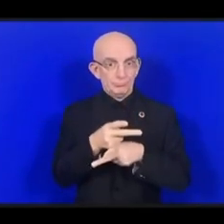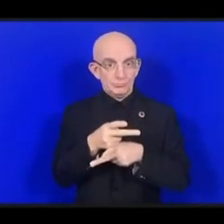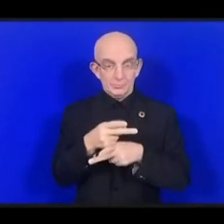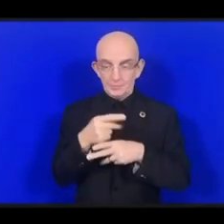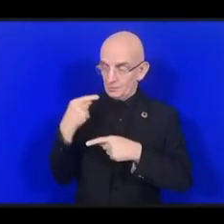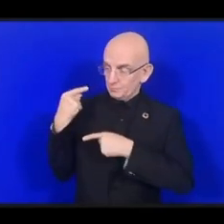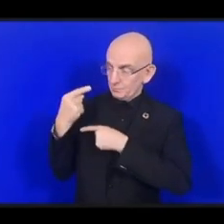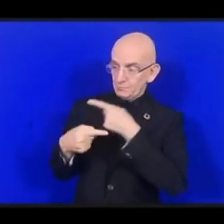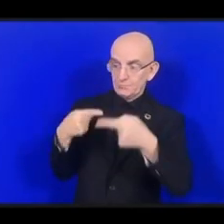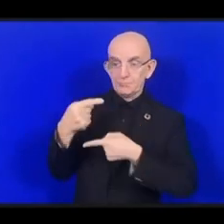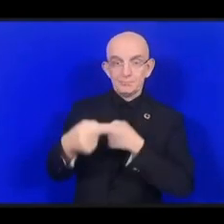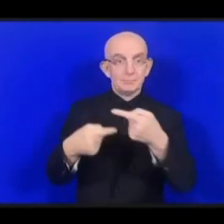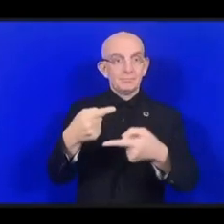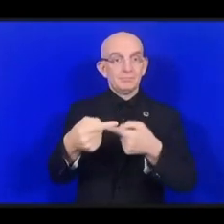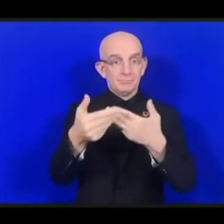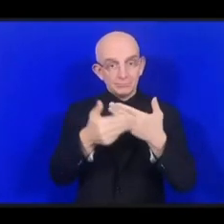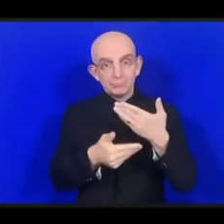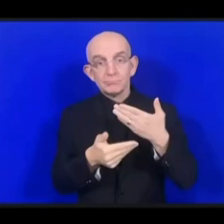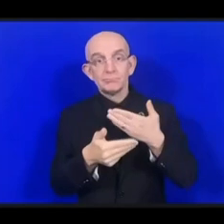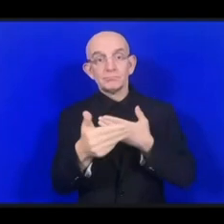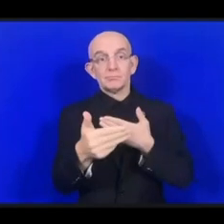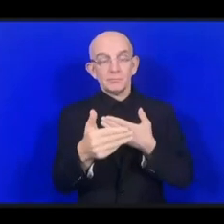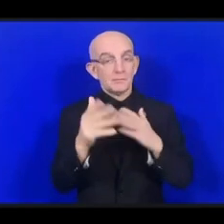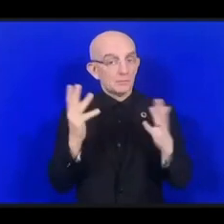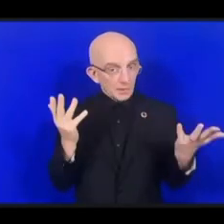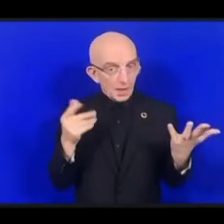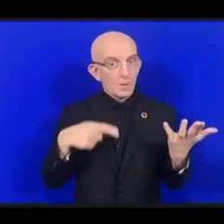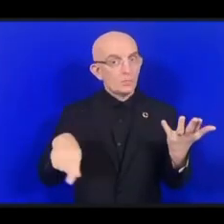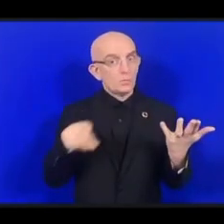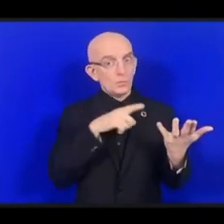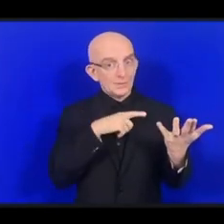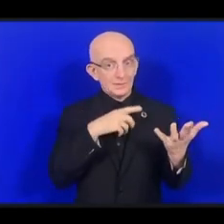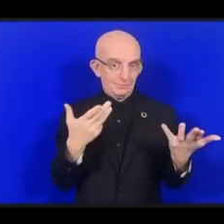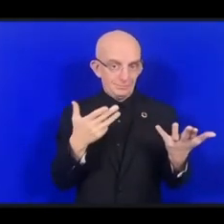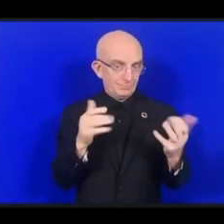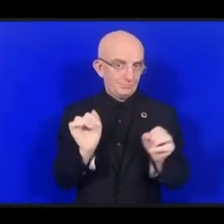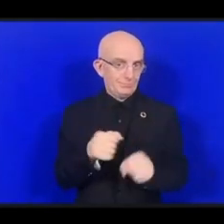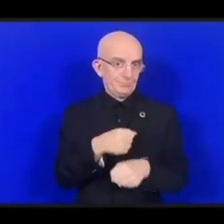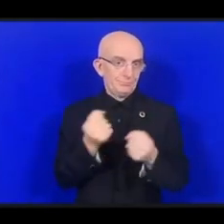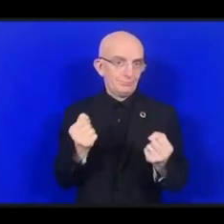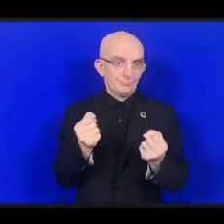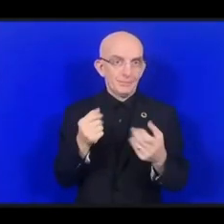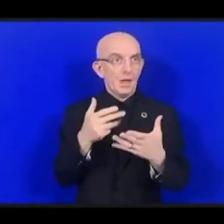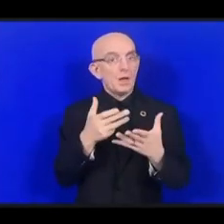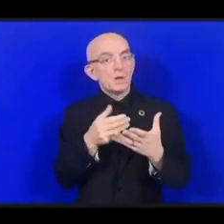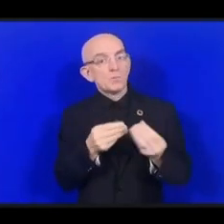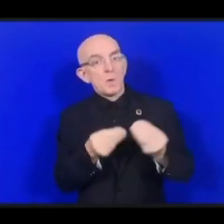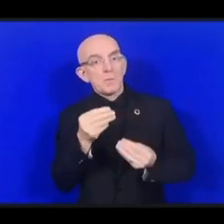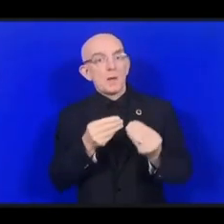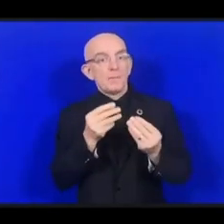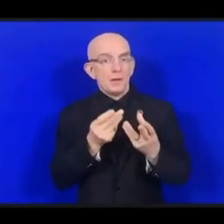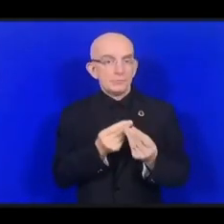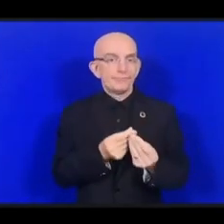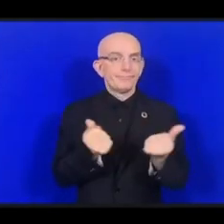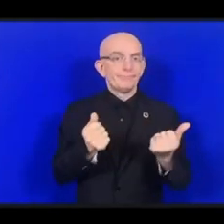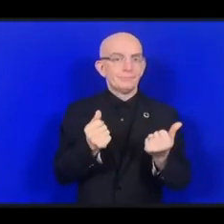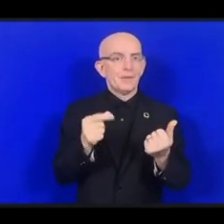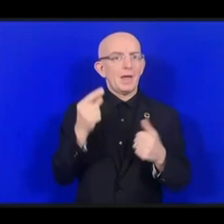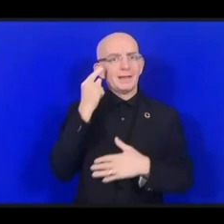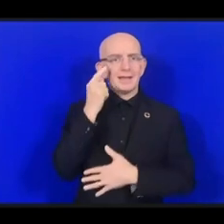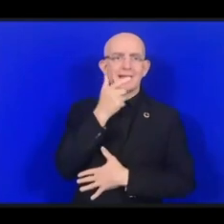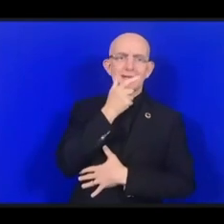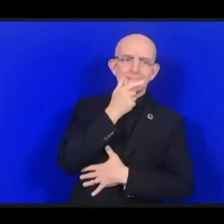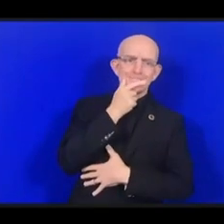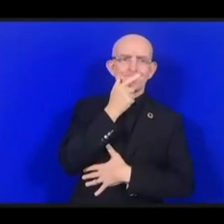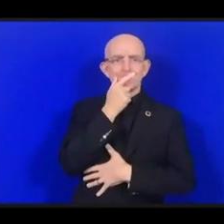كنا نفكر من المنطلق نفسه الذي كنا نفكر فيه في الماضي حان الوقت